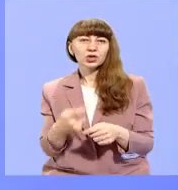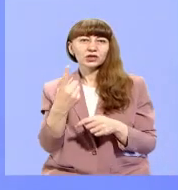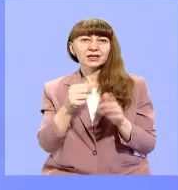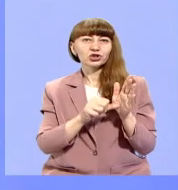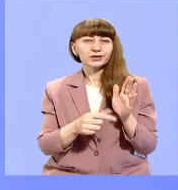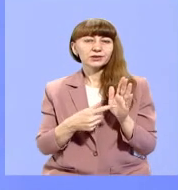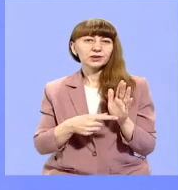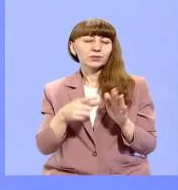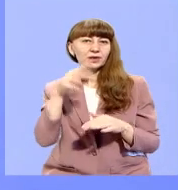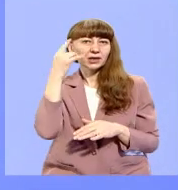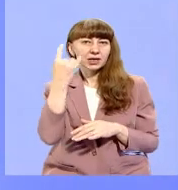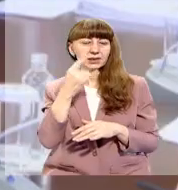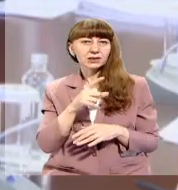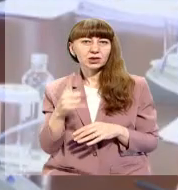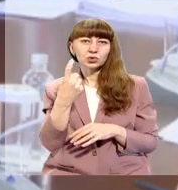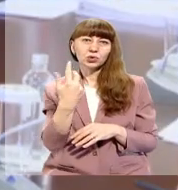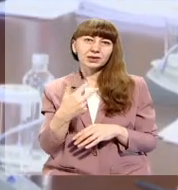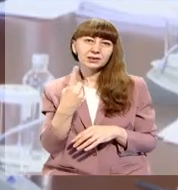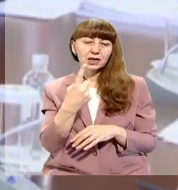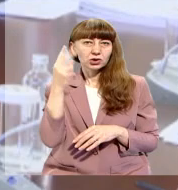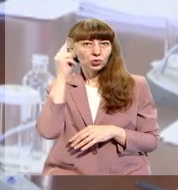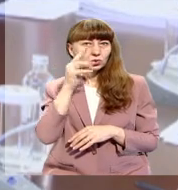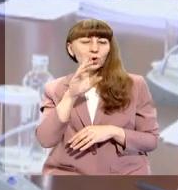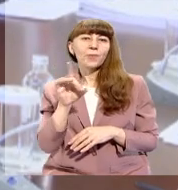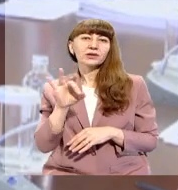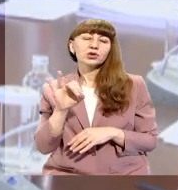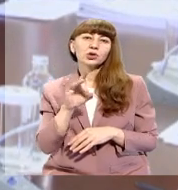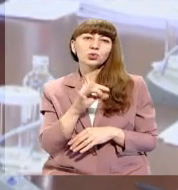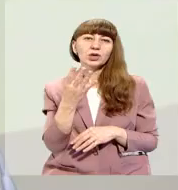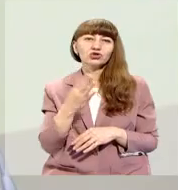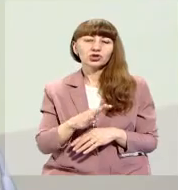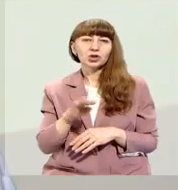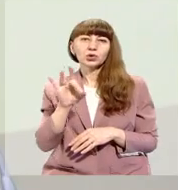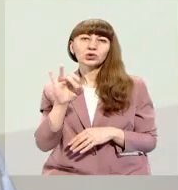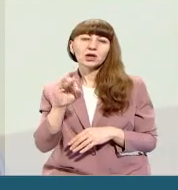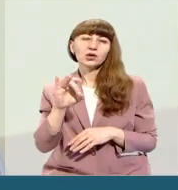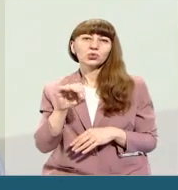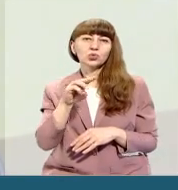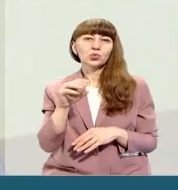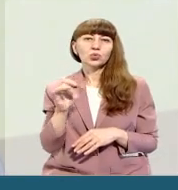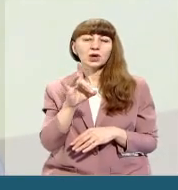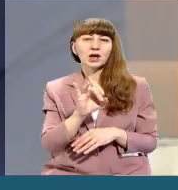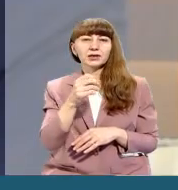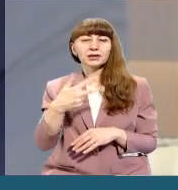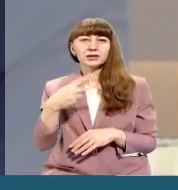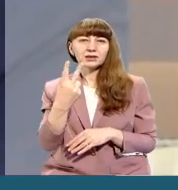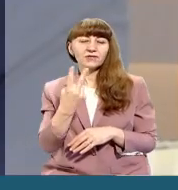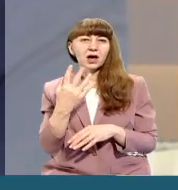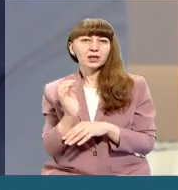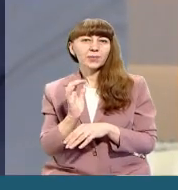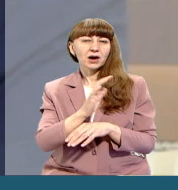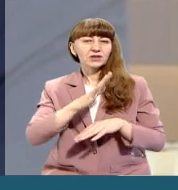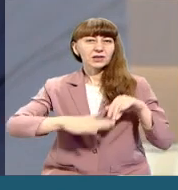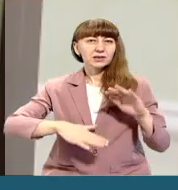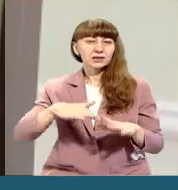казахстанцам из них 131 человек пройдёт обучение в магистратуре человека в докторантуре 32 человека будут направлены на